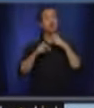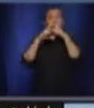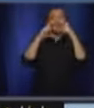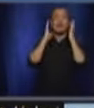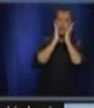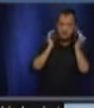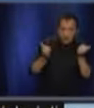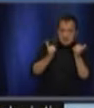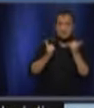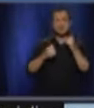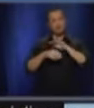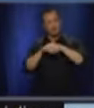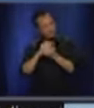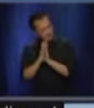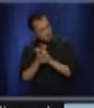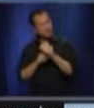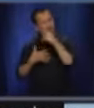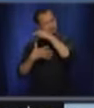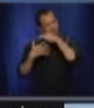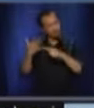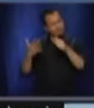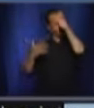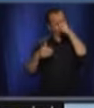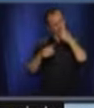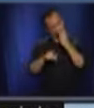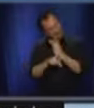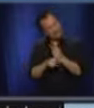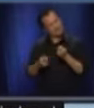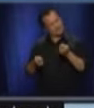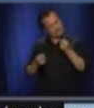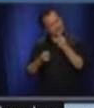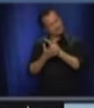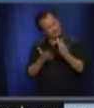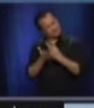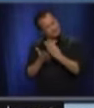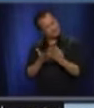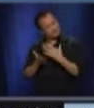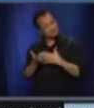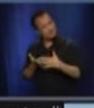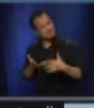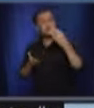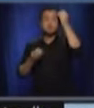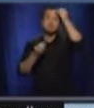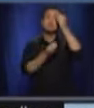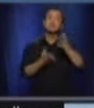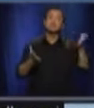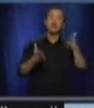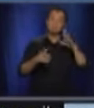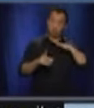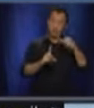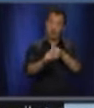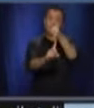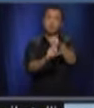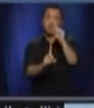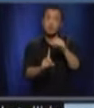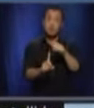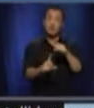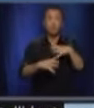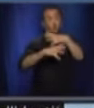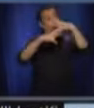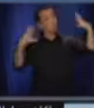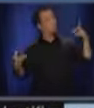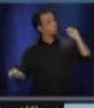les prochaines semaines. Je vous le dis, ça peut faire une grosse différence. Et si on fait ça, tous ensemble, on